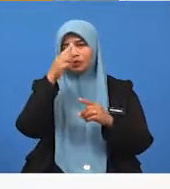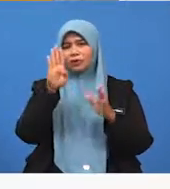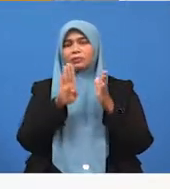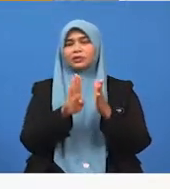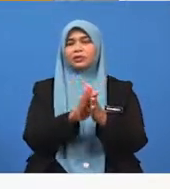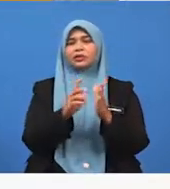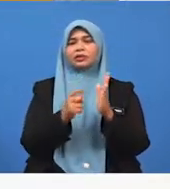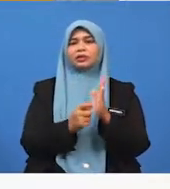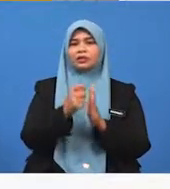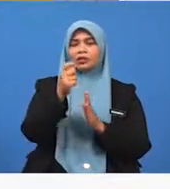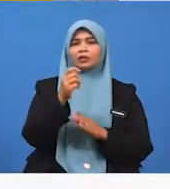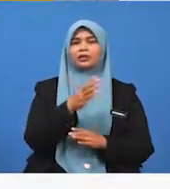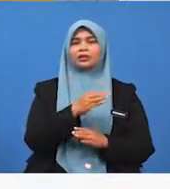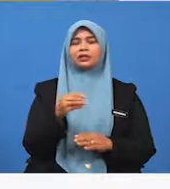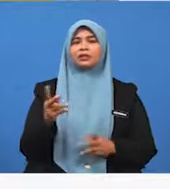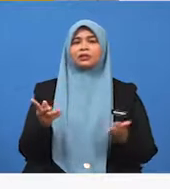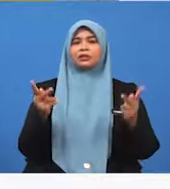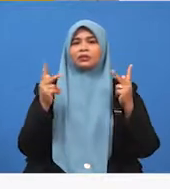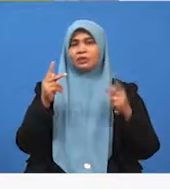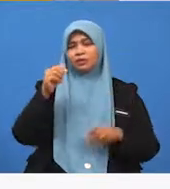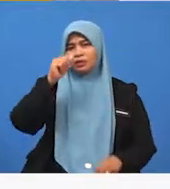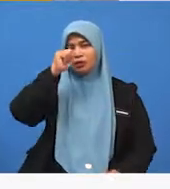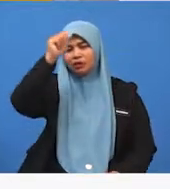tujuan untuk membuktikan